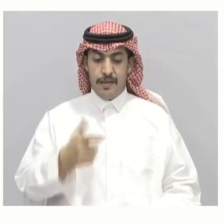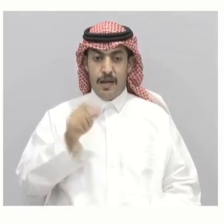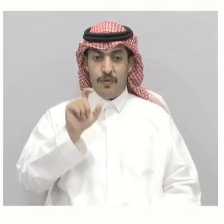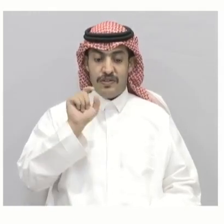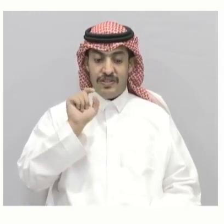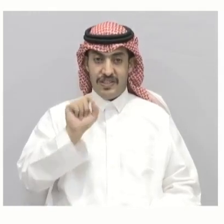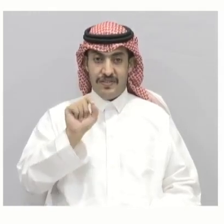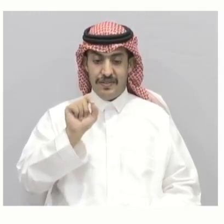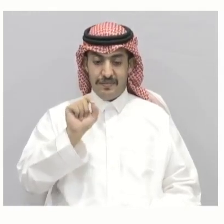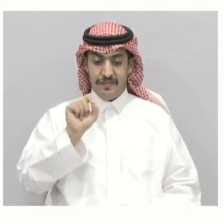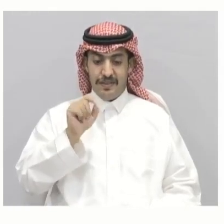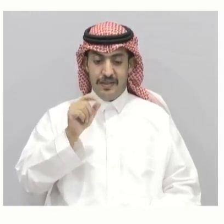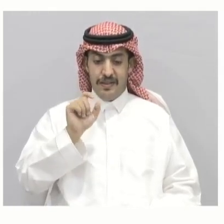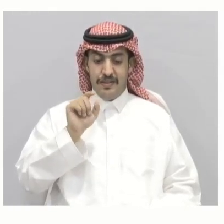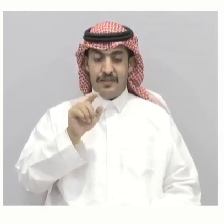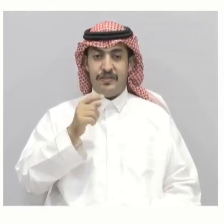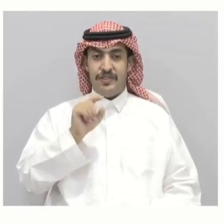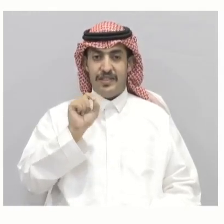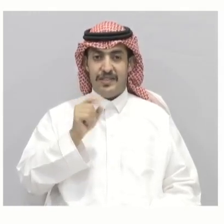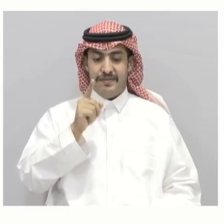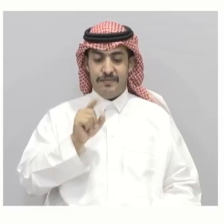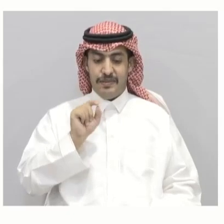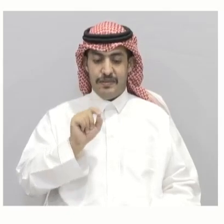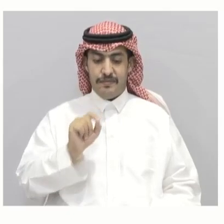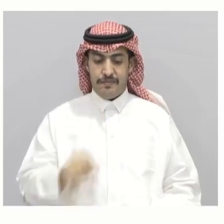على الضلع هنا